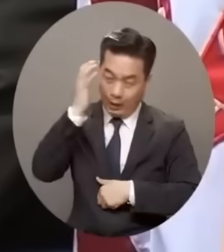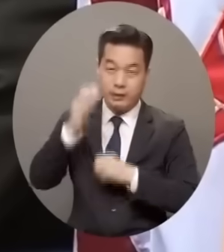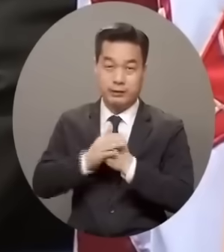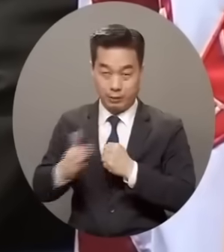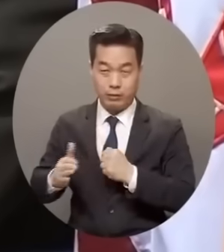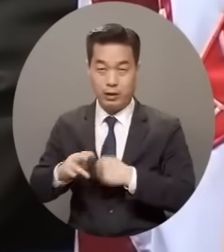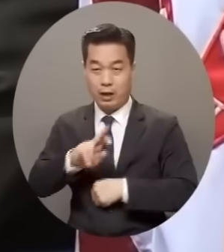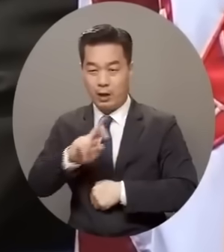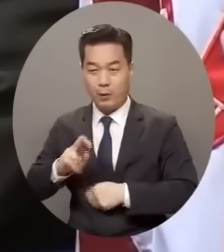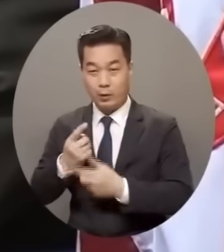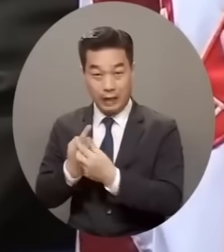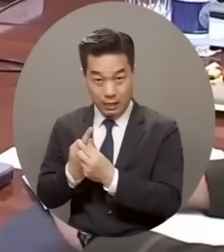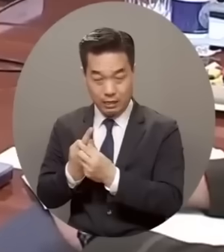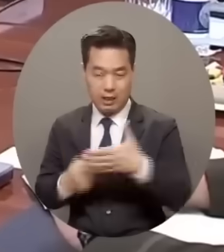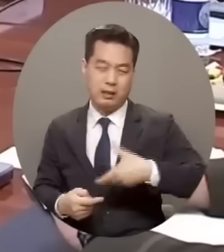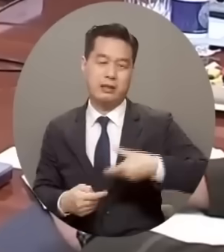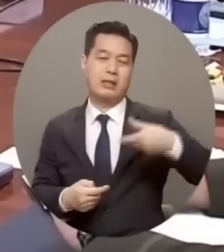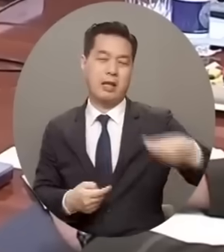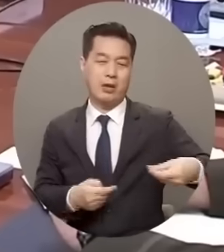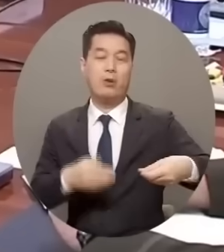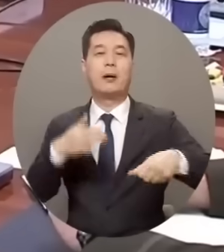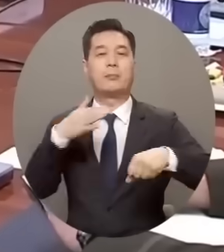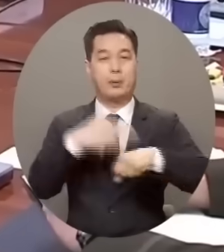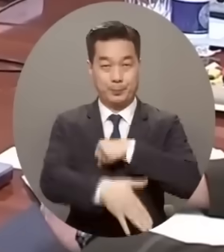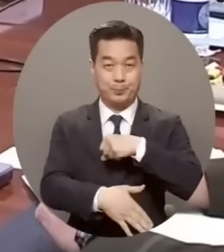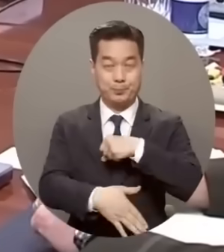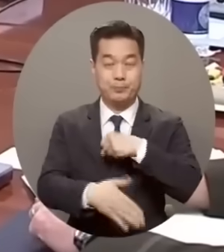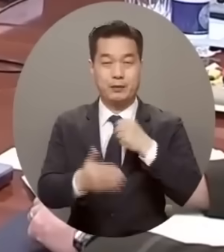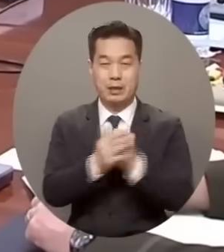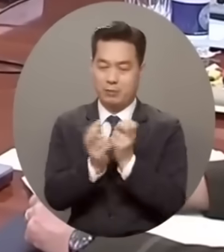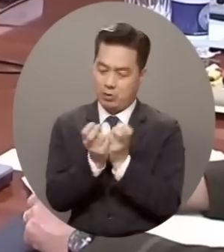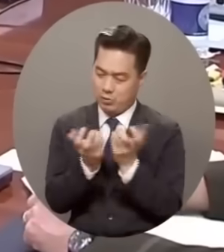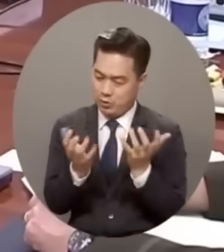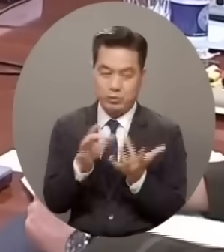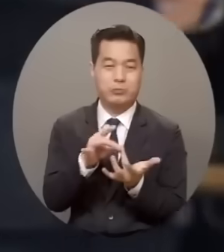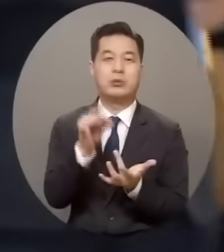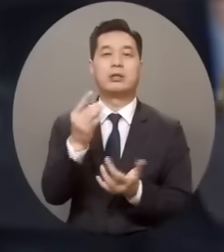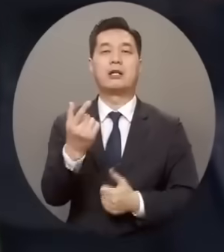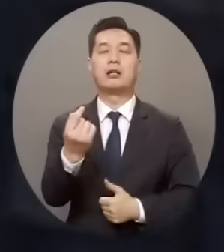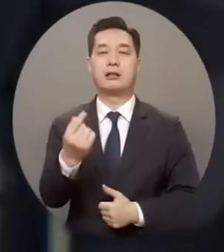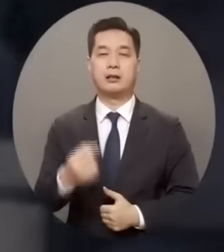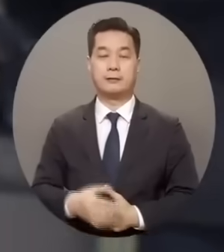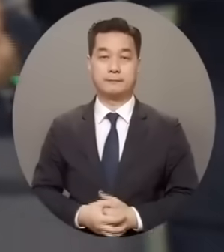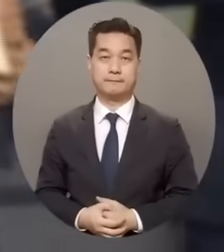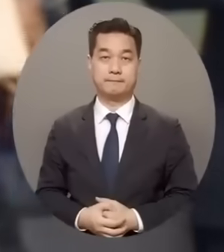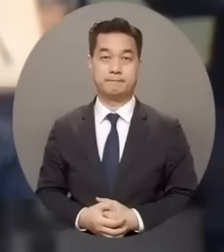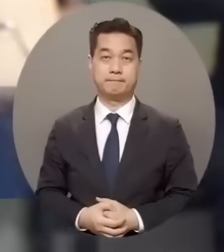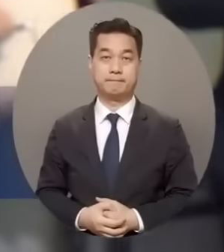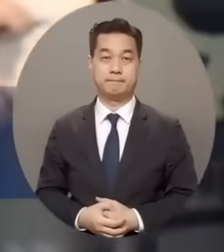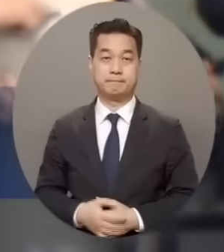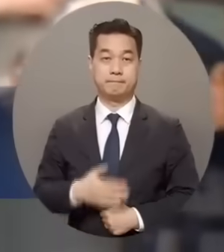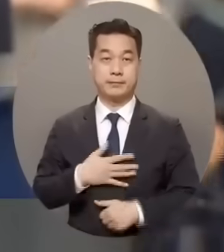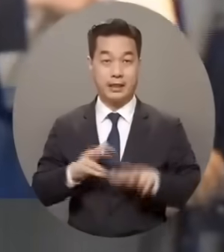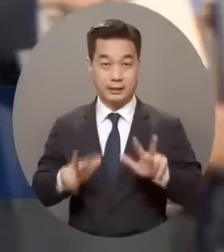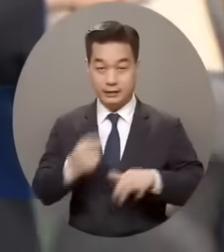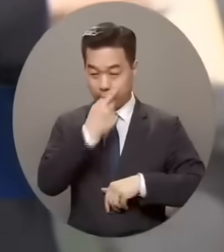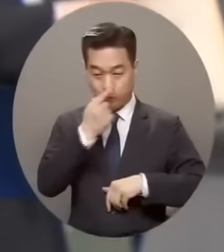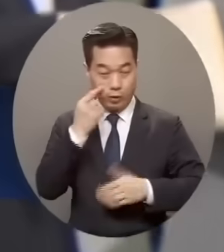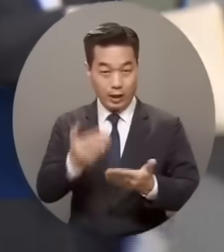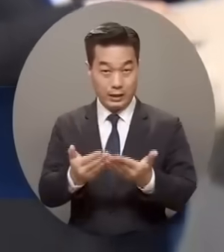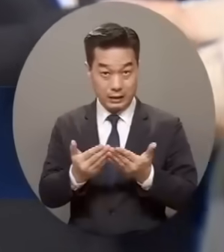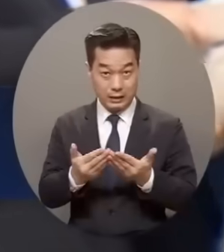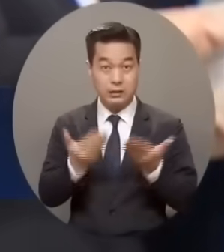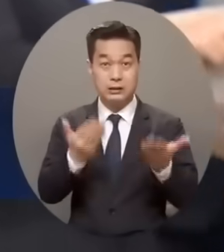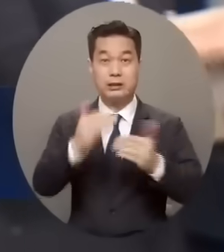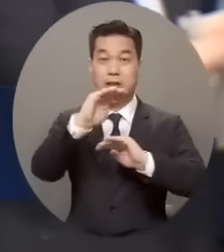포탄 대여라는 이례적인 방식을 통해 고육지책을 내놓은 겁니다. 제가 지금 확인해 드릴 수 있는